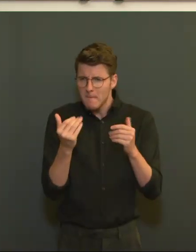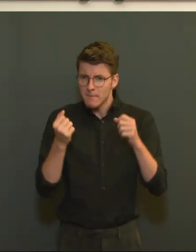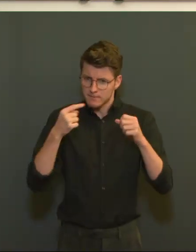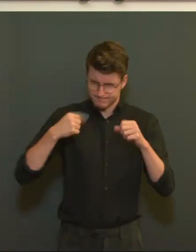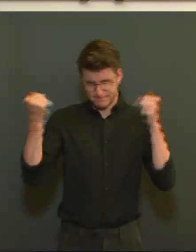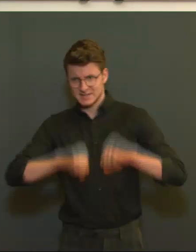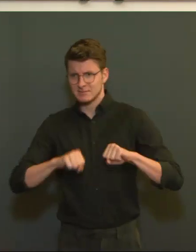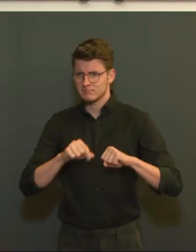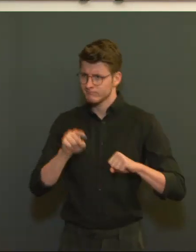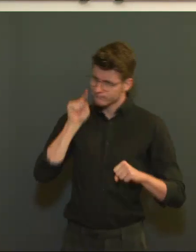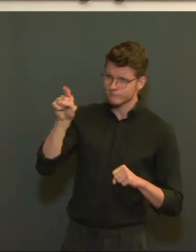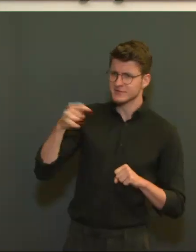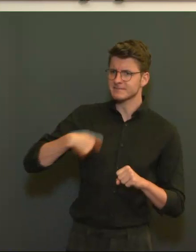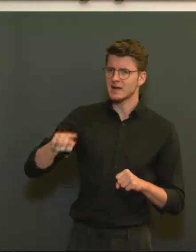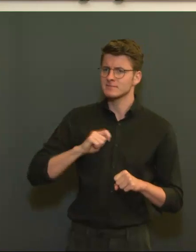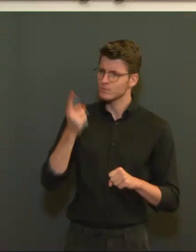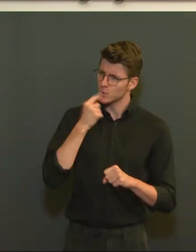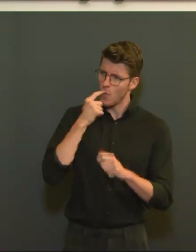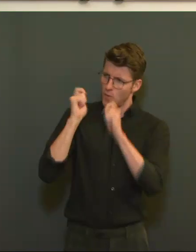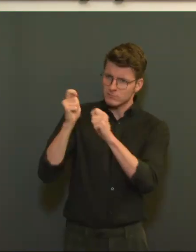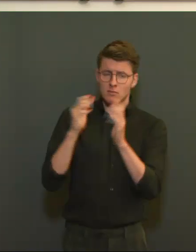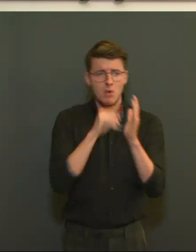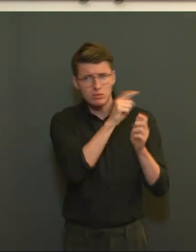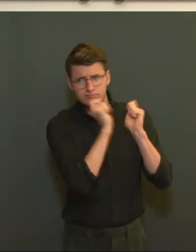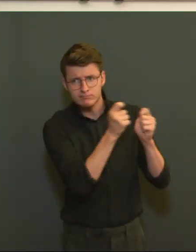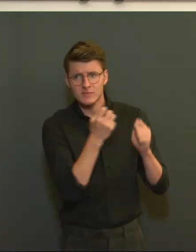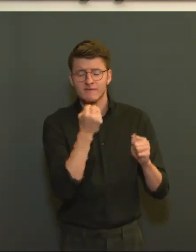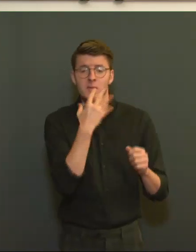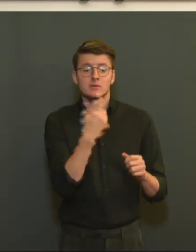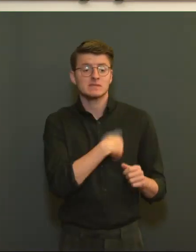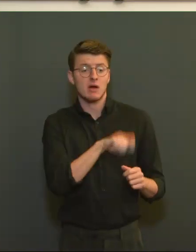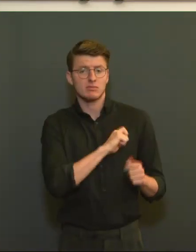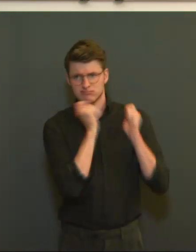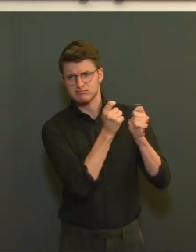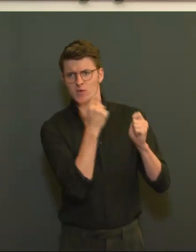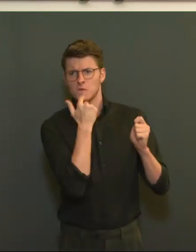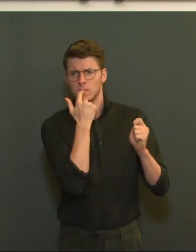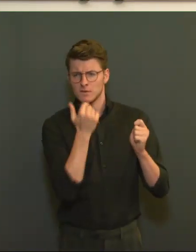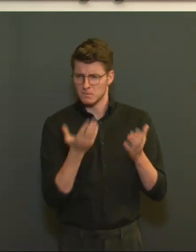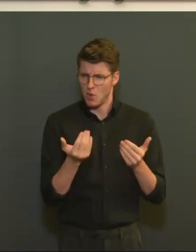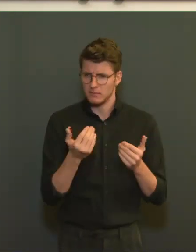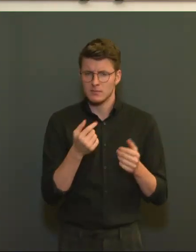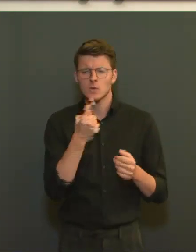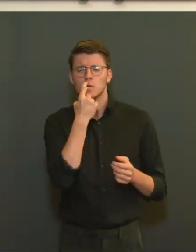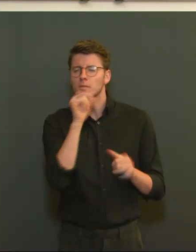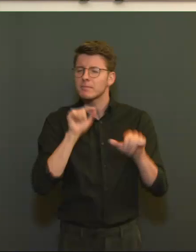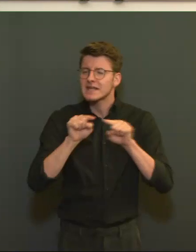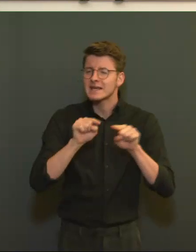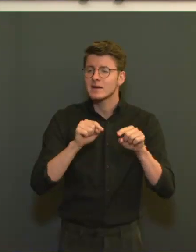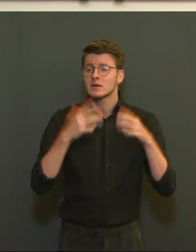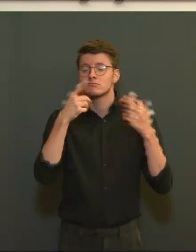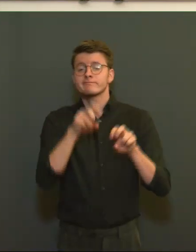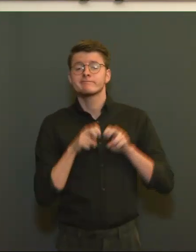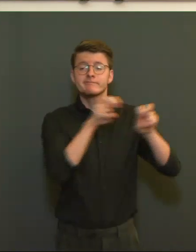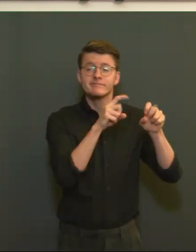rood wordt ingekleurd. Ter herinnering, een rode kleurcode betekent dat u niet meer op reis kan gaan naar